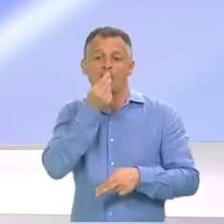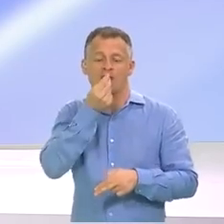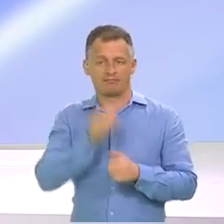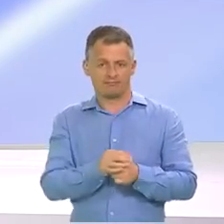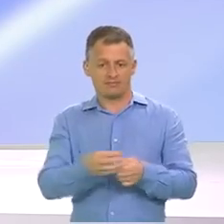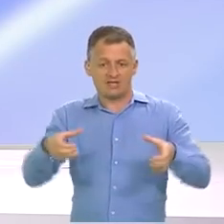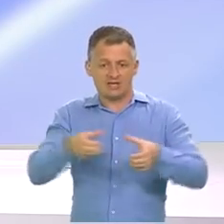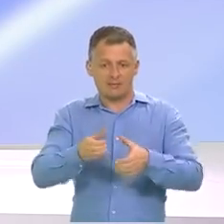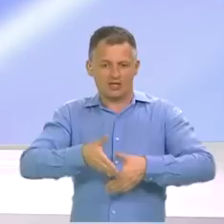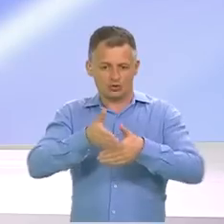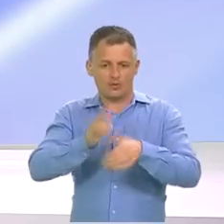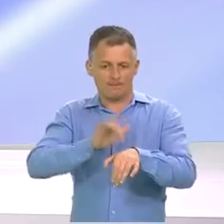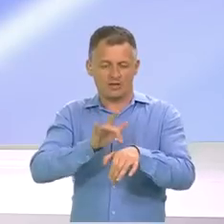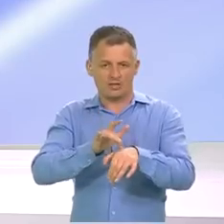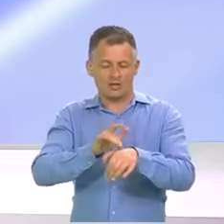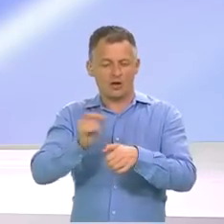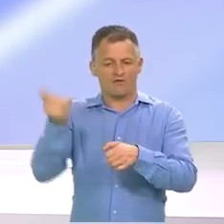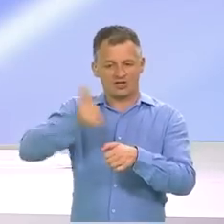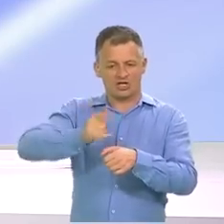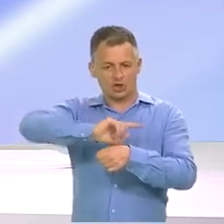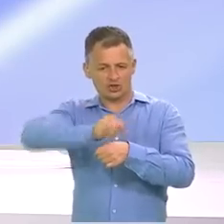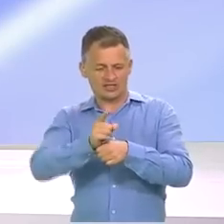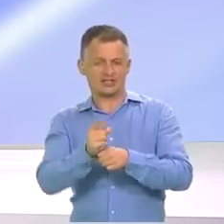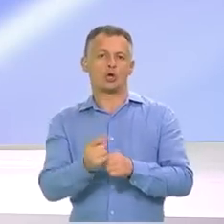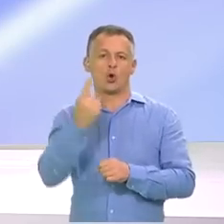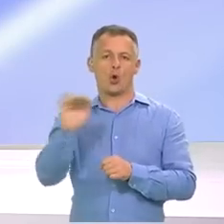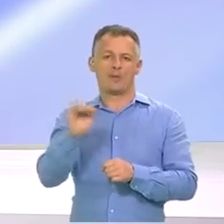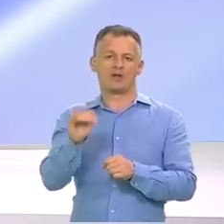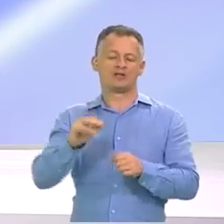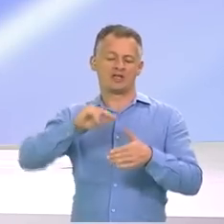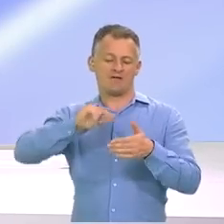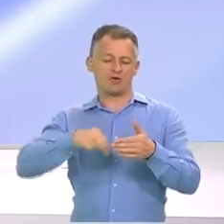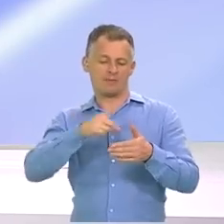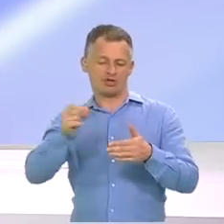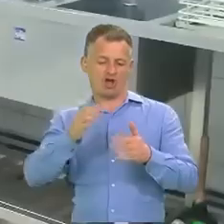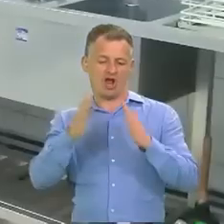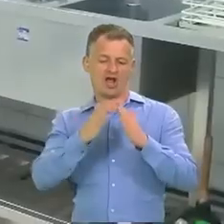Echipajele medicale au intervenit de urgență, iar copiii au primit îngrijiri. Doar unul dintre ei a fost externat.